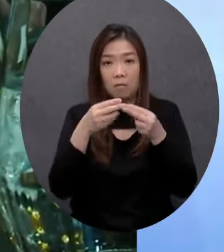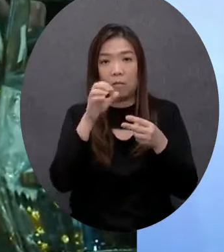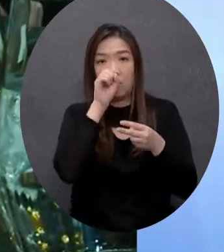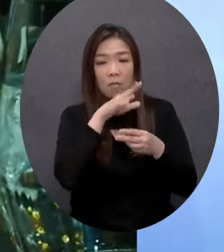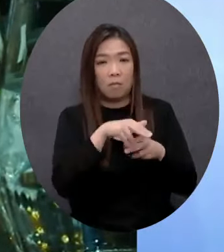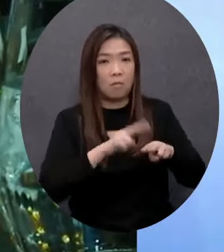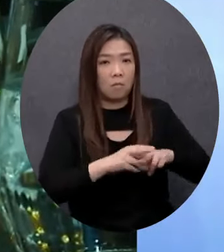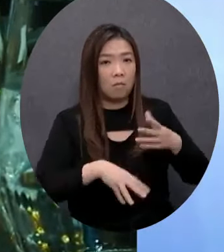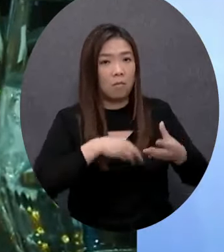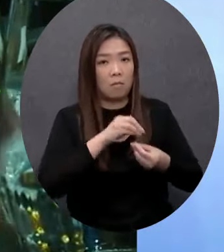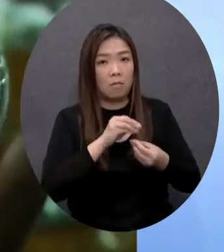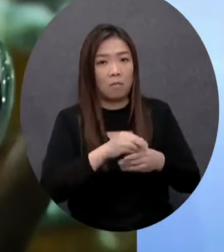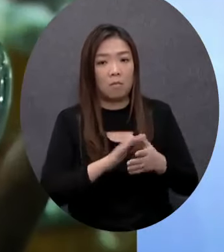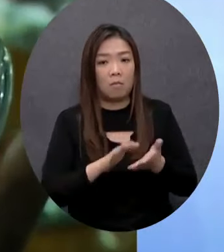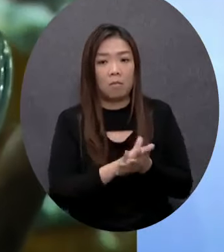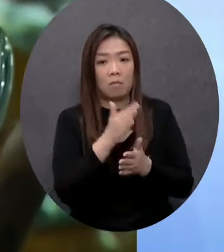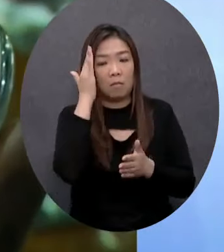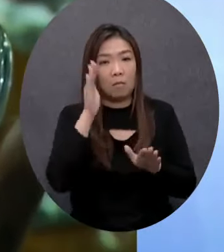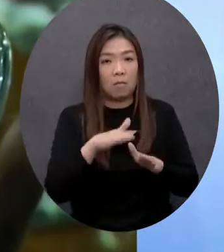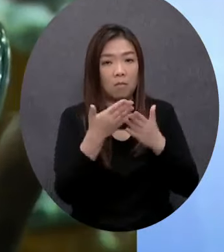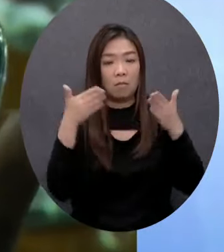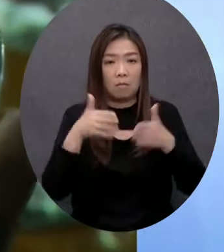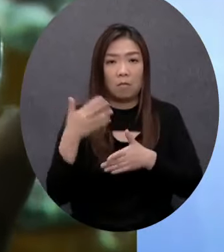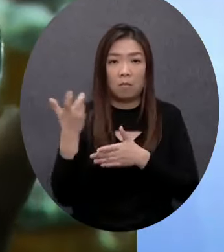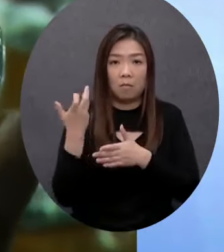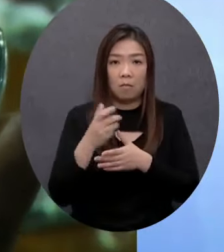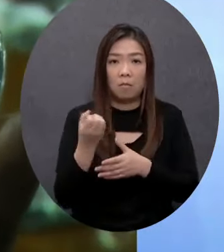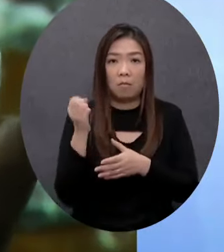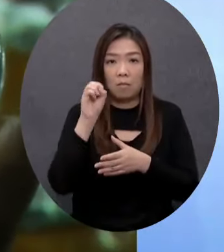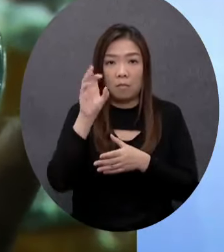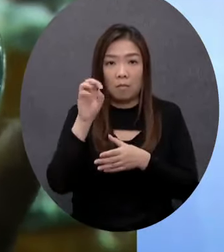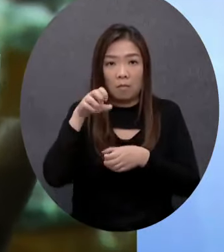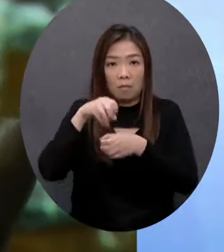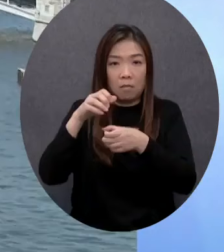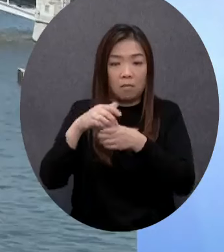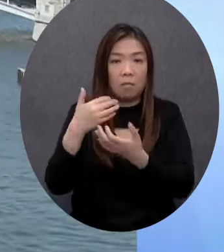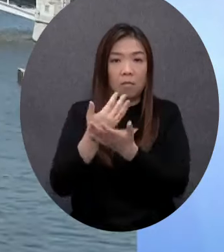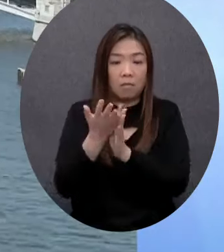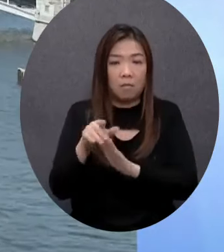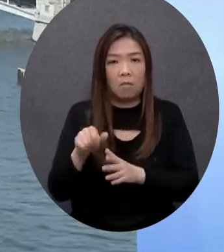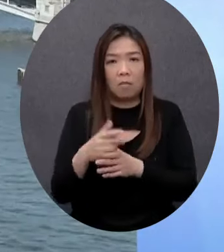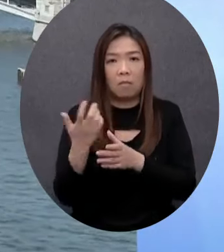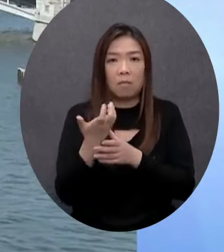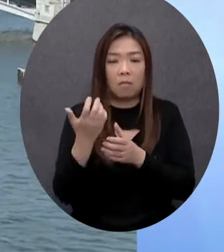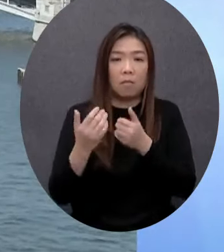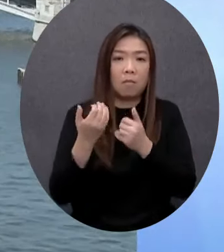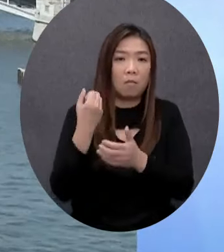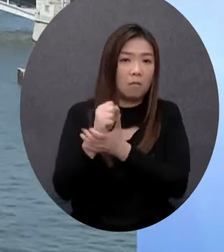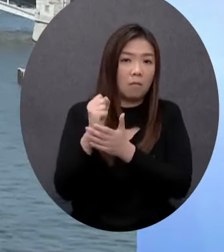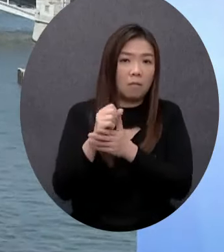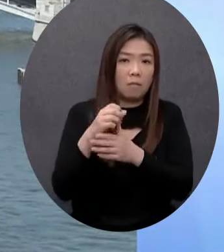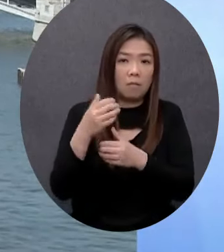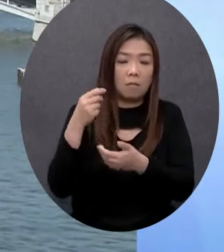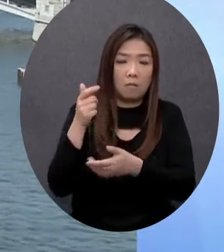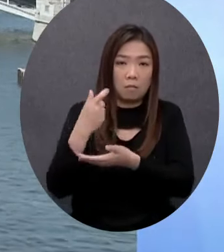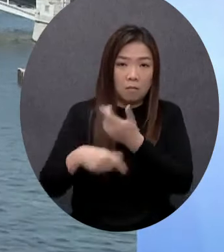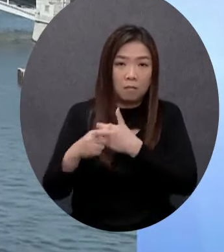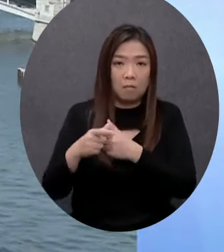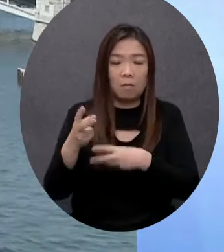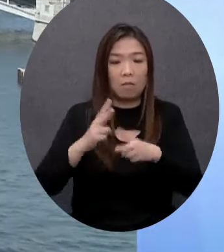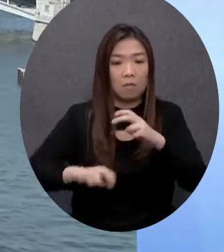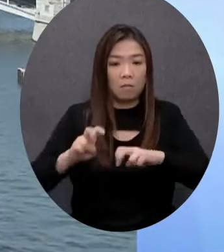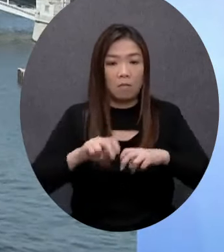关注中国年初起对欧盟白兰地展开反倾销调查。外交方面，法国期望中国向俄罗